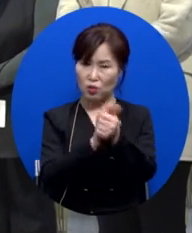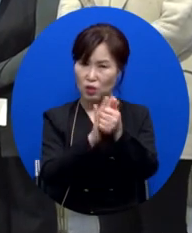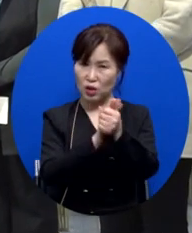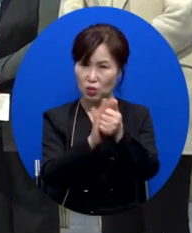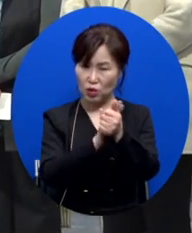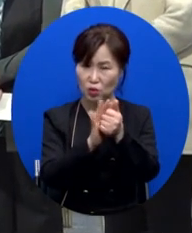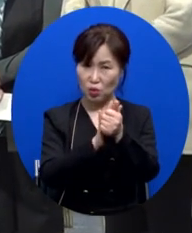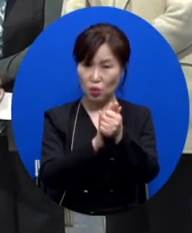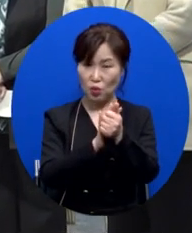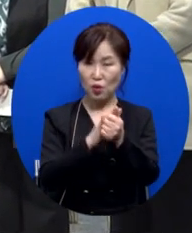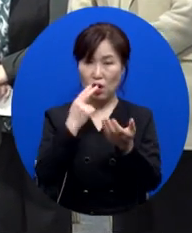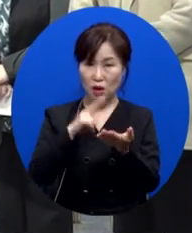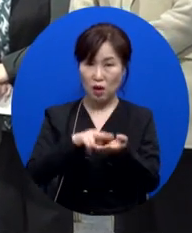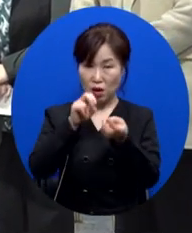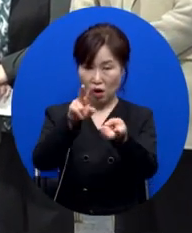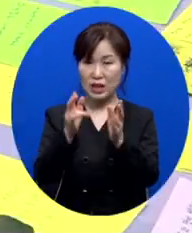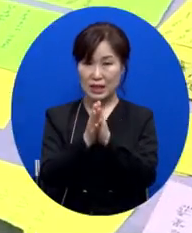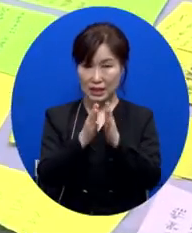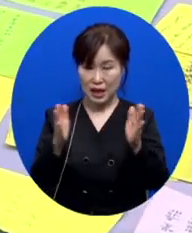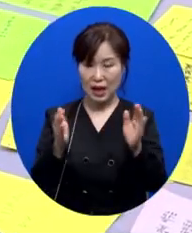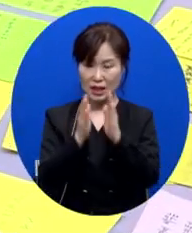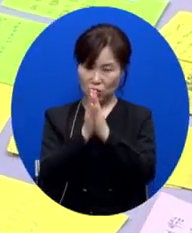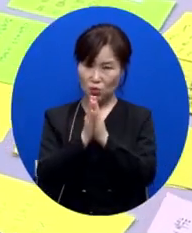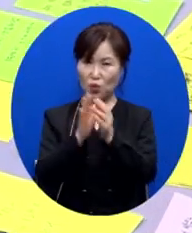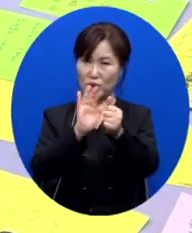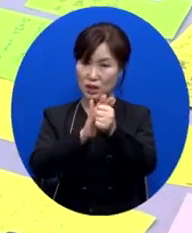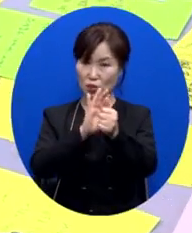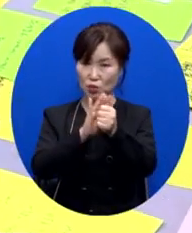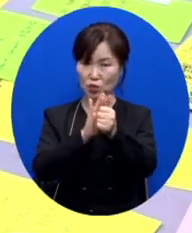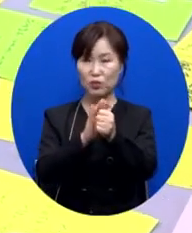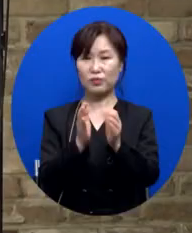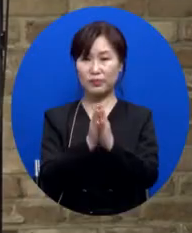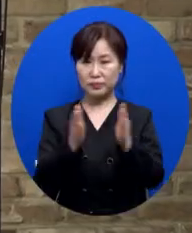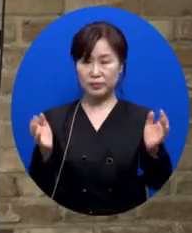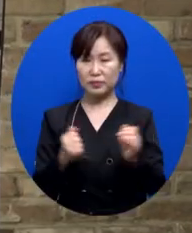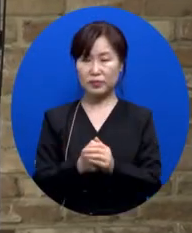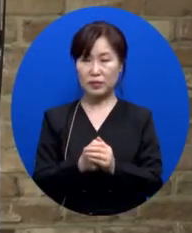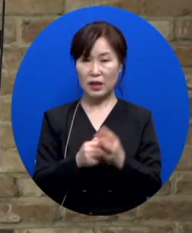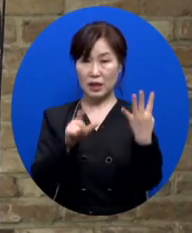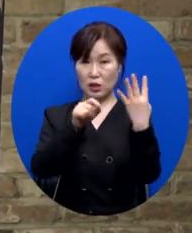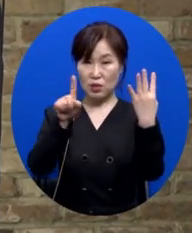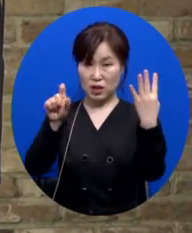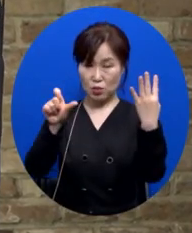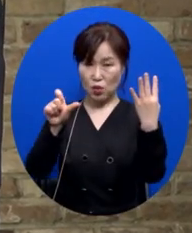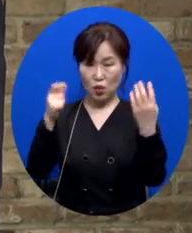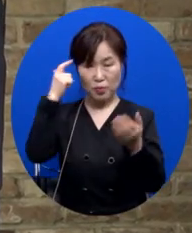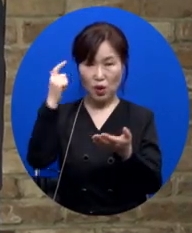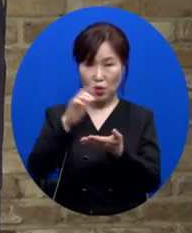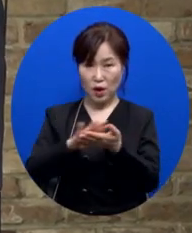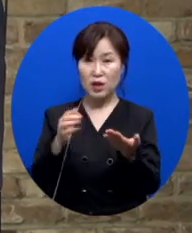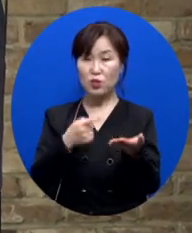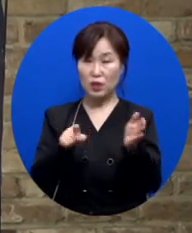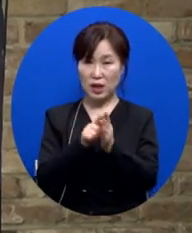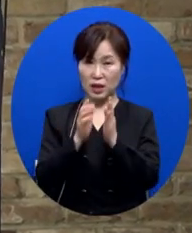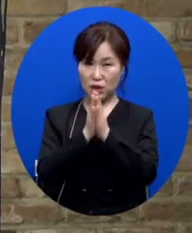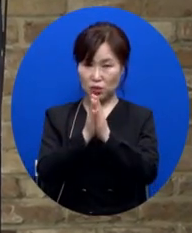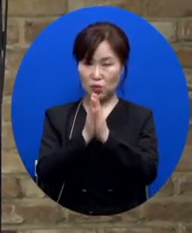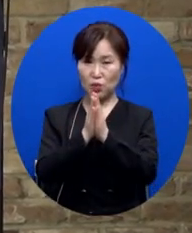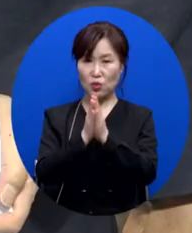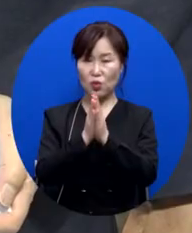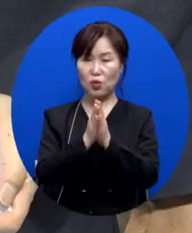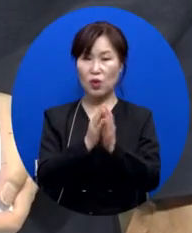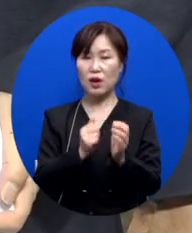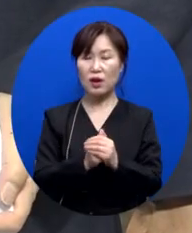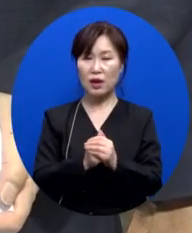보낸 것을 시작으로 미얀마를 위한 기도와 지원에 나섰습니다 15일 미얀마 평화를 위한 기도회 에서는 교단 소속 교회들이